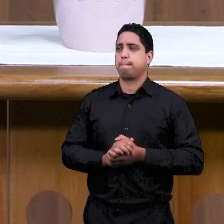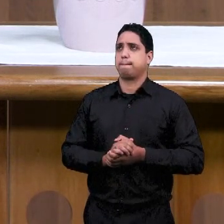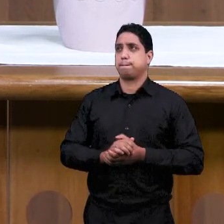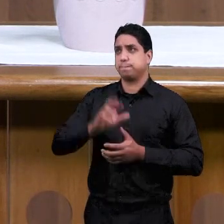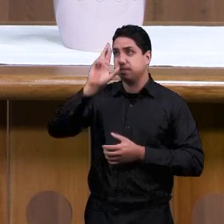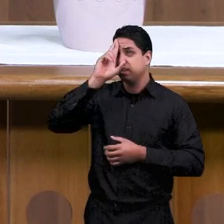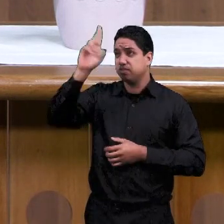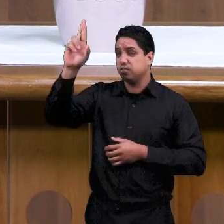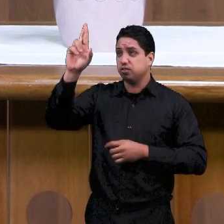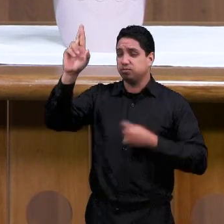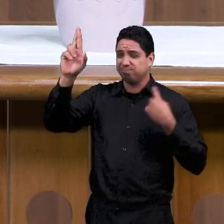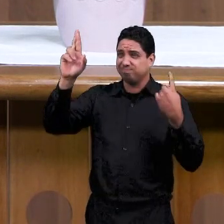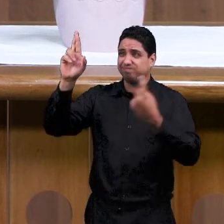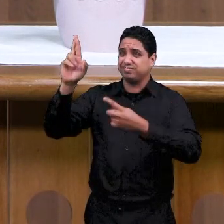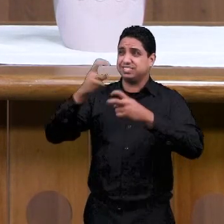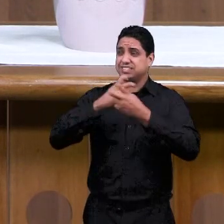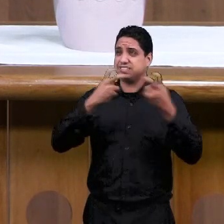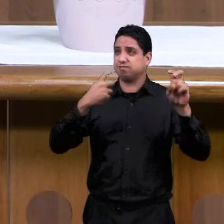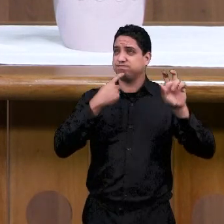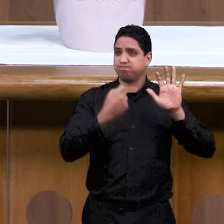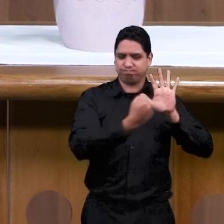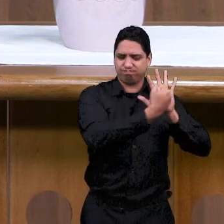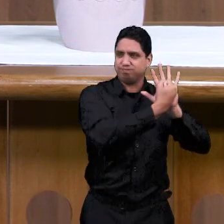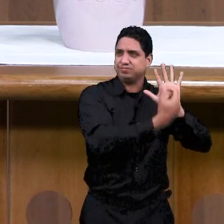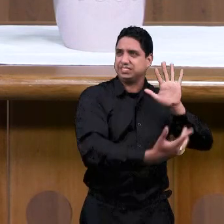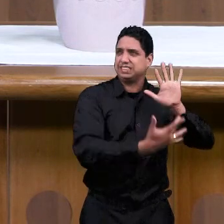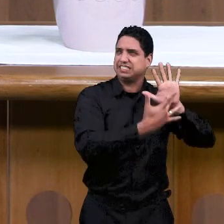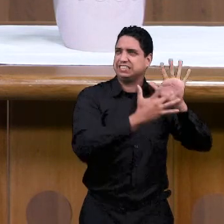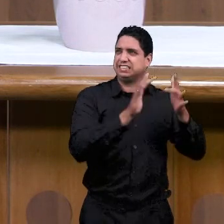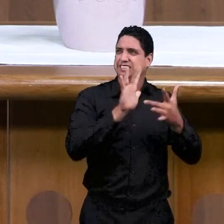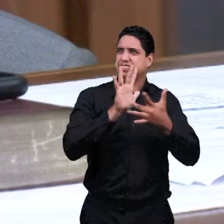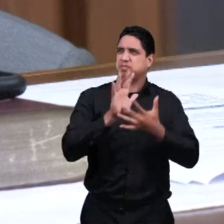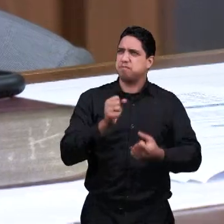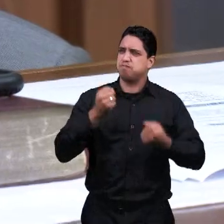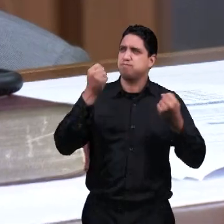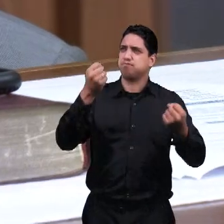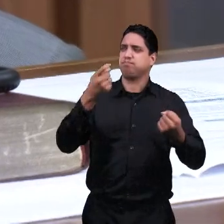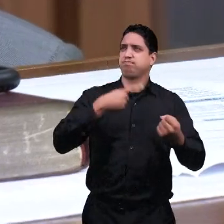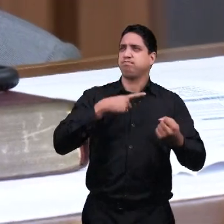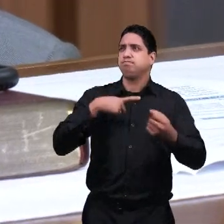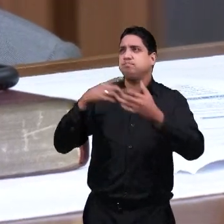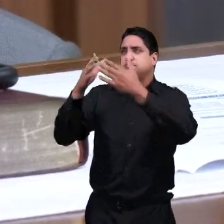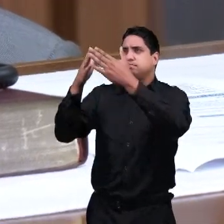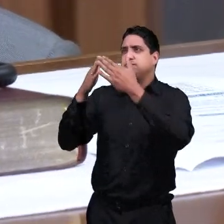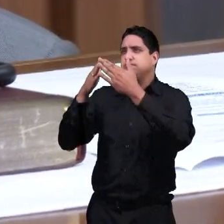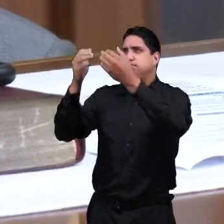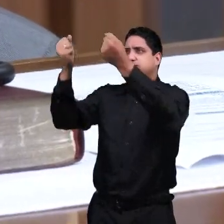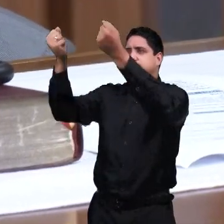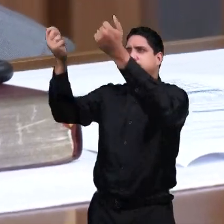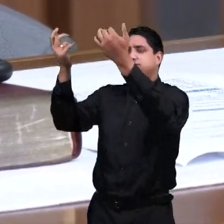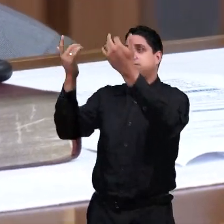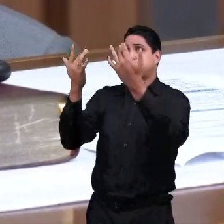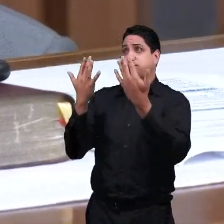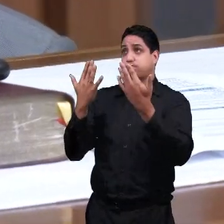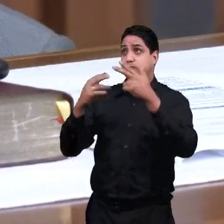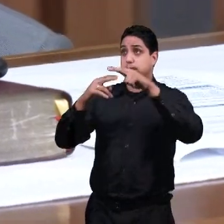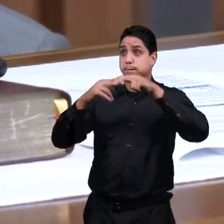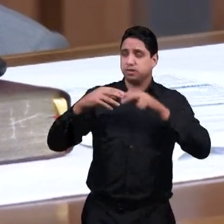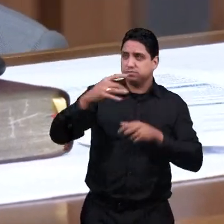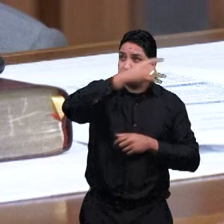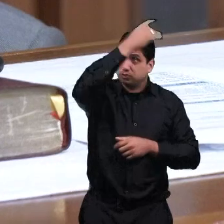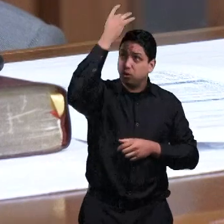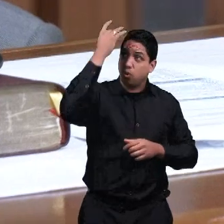Seigneur, nous prions par le pouvoir qu'il y a dans le sang de Jésus. Nous demandons ta bénédiction, Seigneur, qu'à travers l'opération de ton